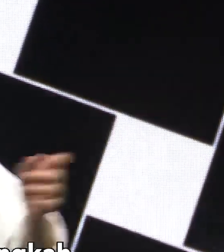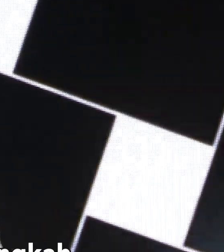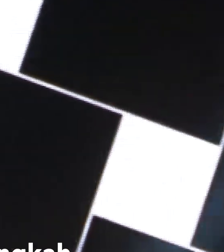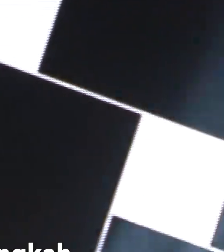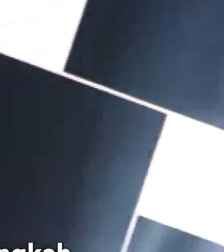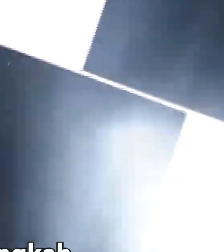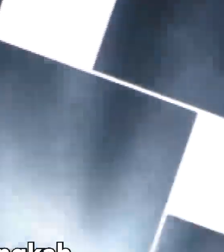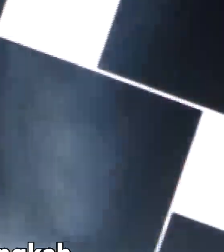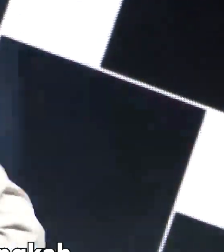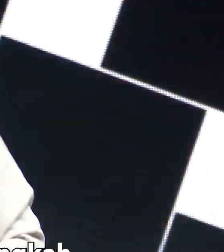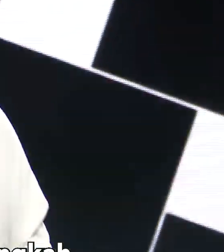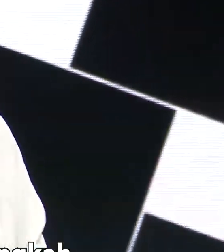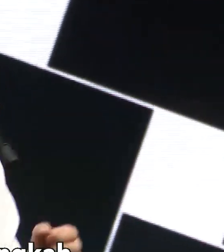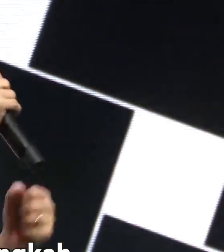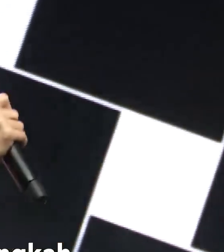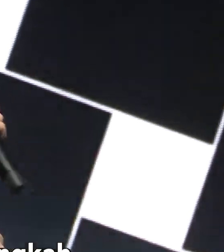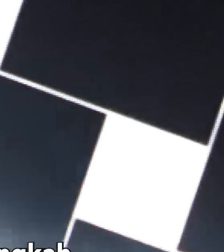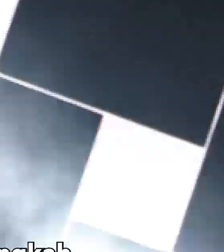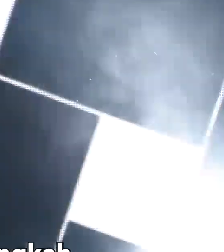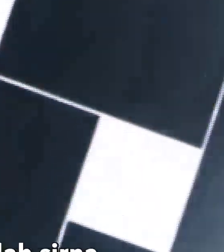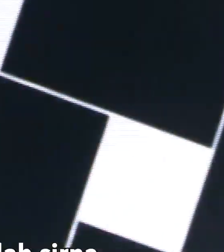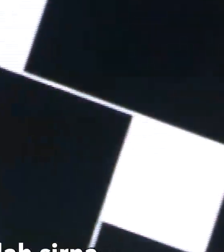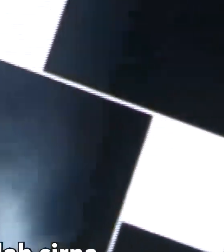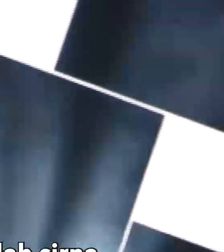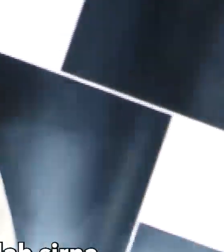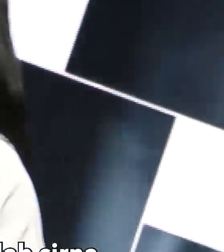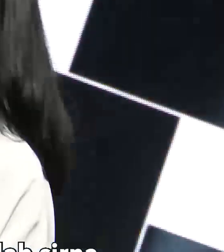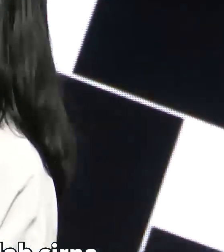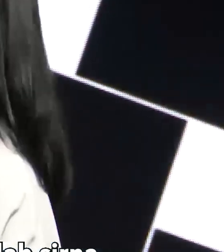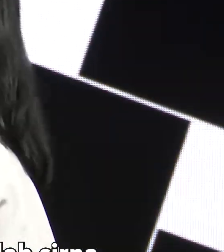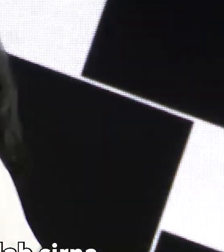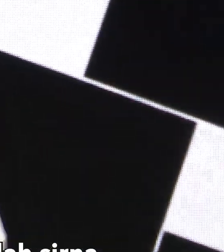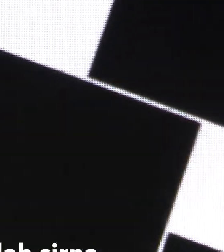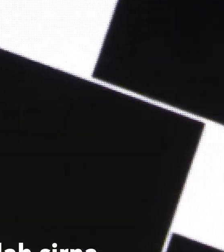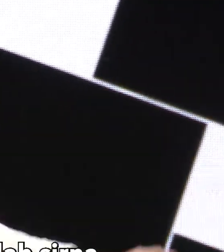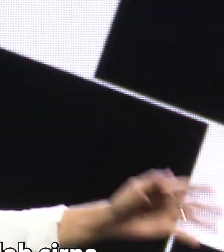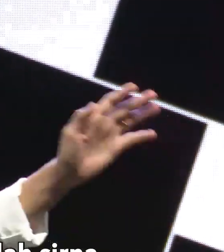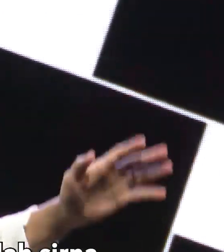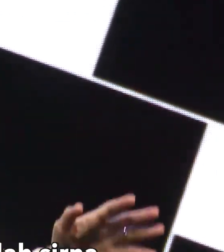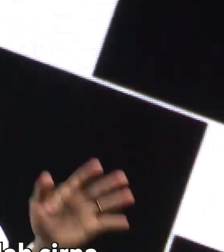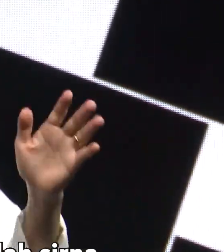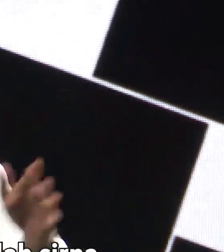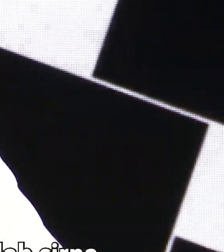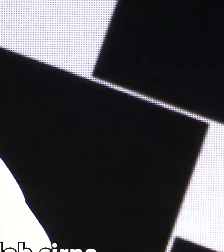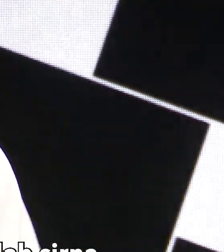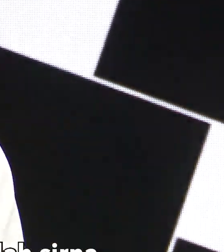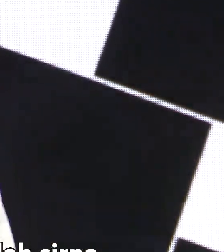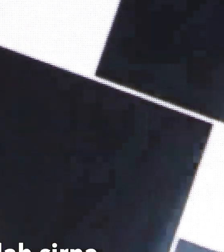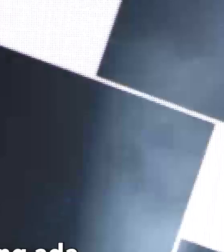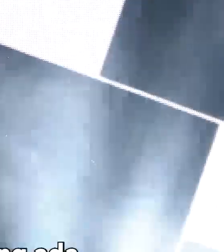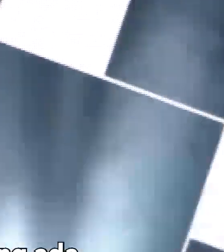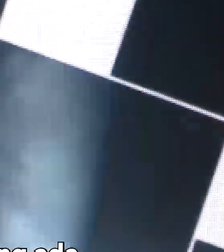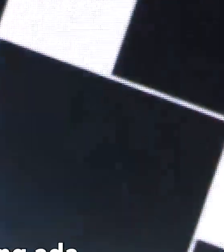Maju bersama kita melangkah, nyalakan harapan yang telah